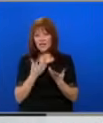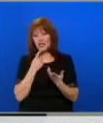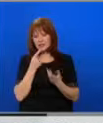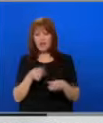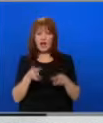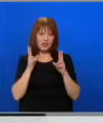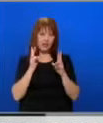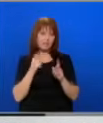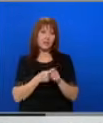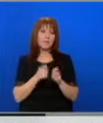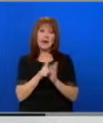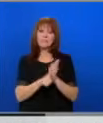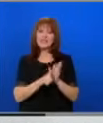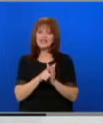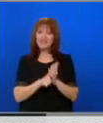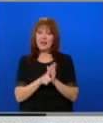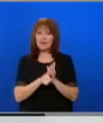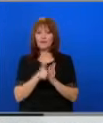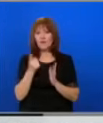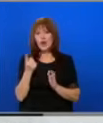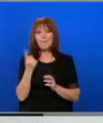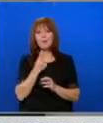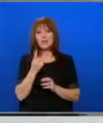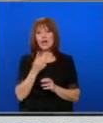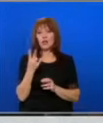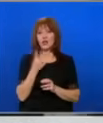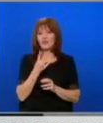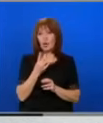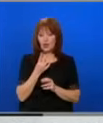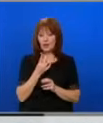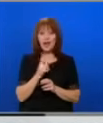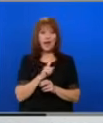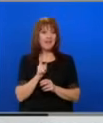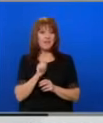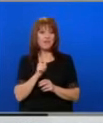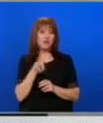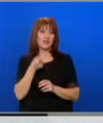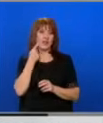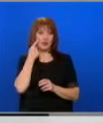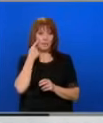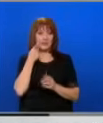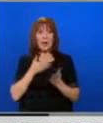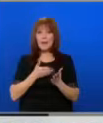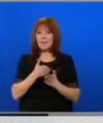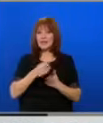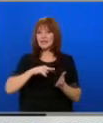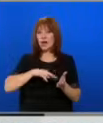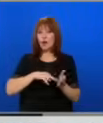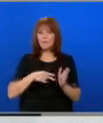ще направим извънредно заседание в понеделник и вторник. Защото не може да се опитват през